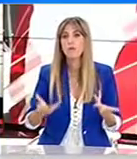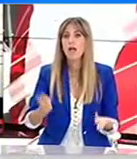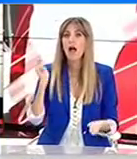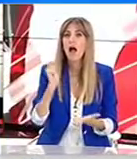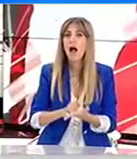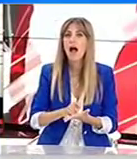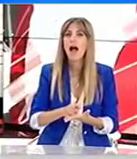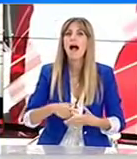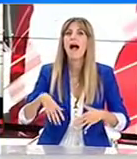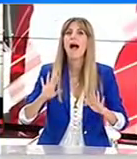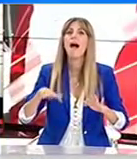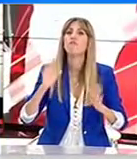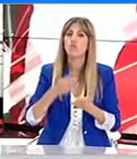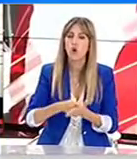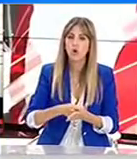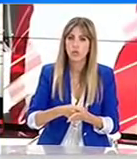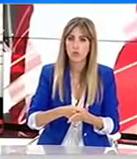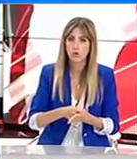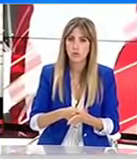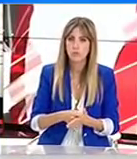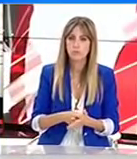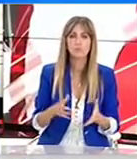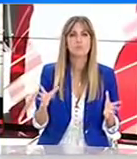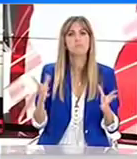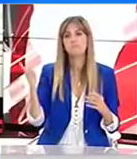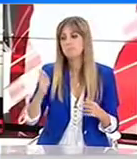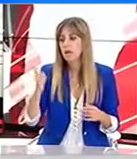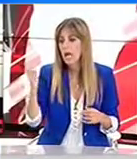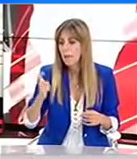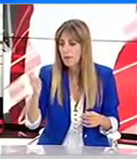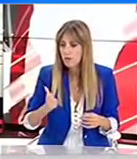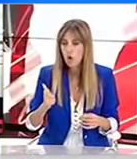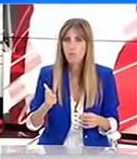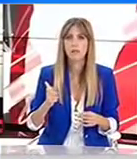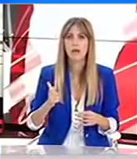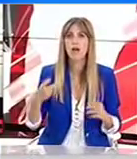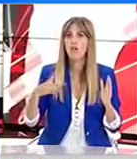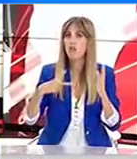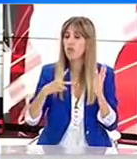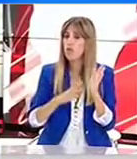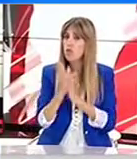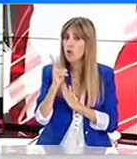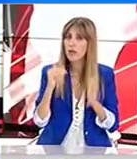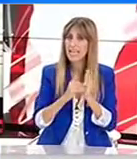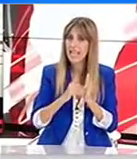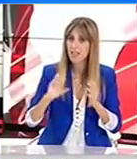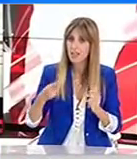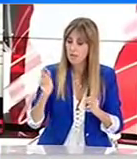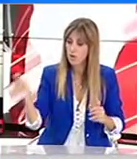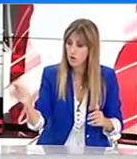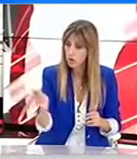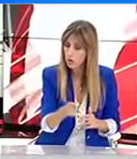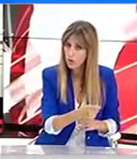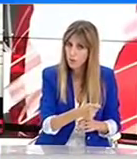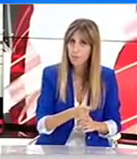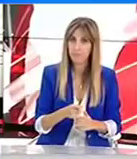ό,τι αφορά τις επιδοτήσεις πρώτου πυλώνα στο σύνολο, επιδοτήσεις δεύτερου πυλώνα στα 12.000 ευρώ, αλλά και αφορολόγητο στους αγρότες